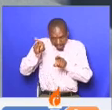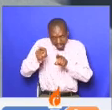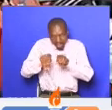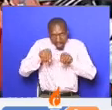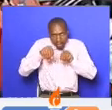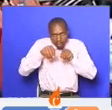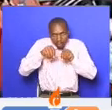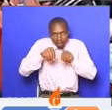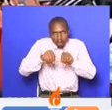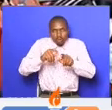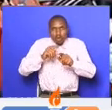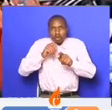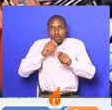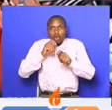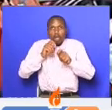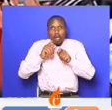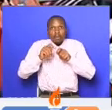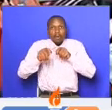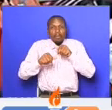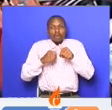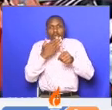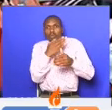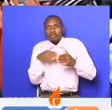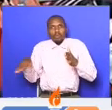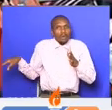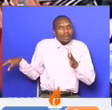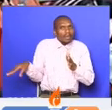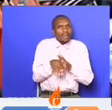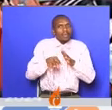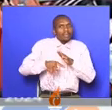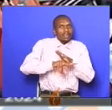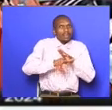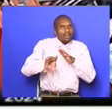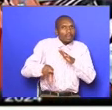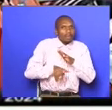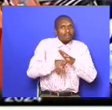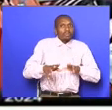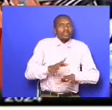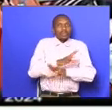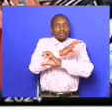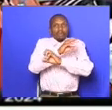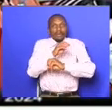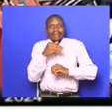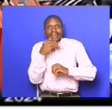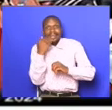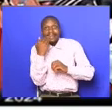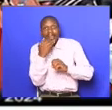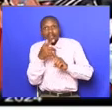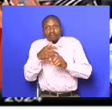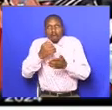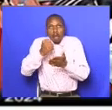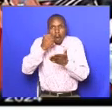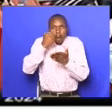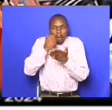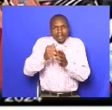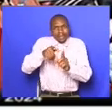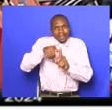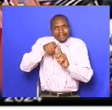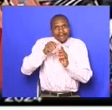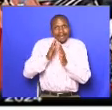kwa gendera kukwa nerengane iyo yoko gani kumurusia visio mkonjibu mwaraibuensi ya Kenya Geoffrey Rigathi Gachagua. Asebo